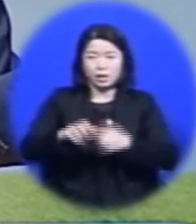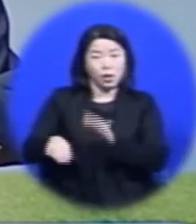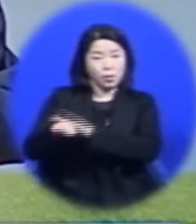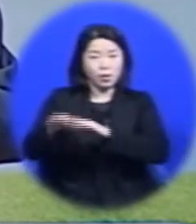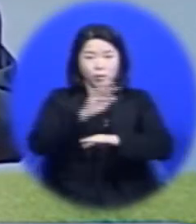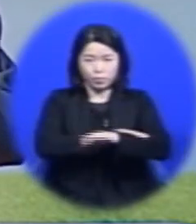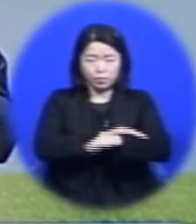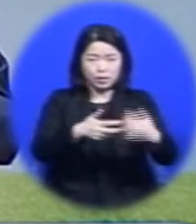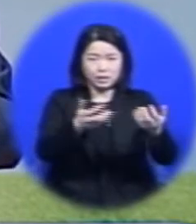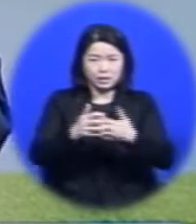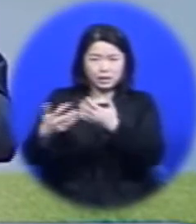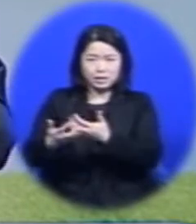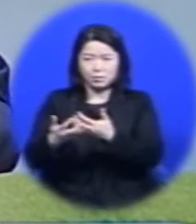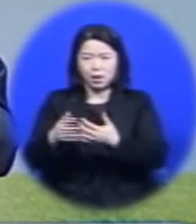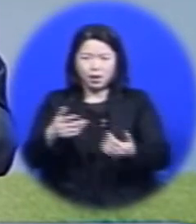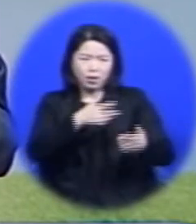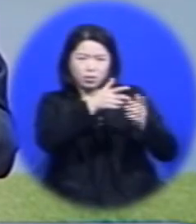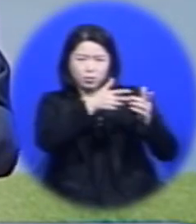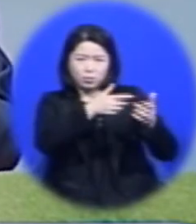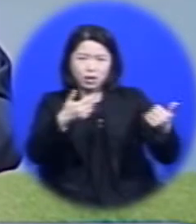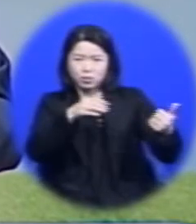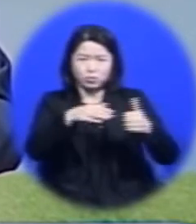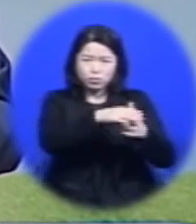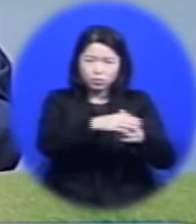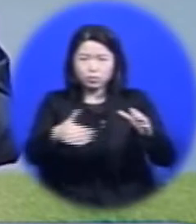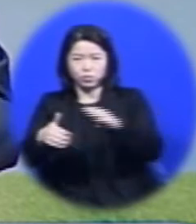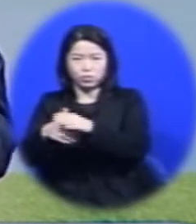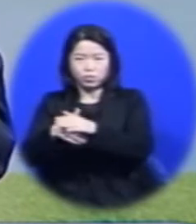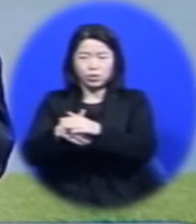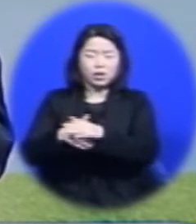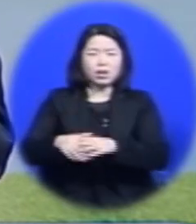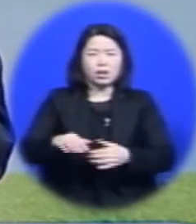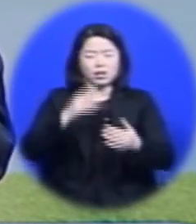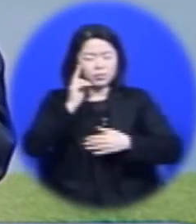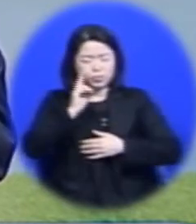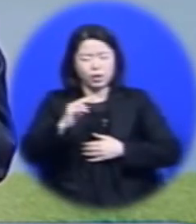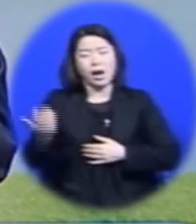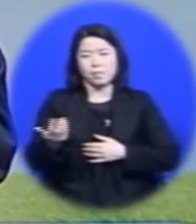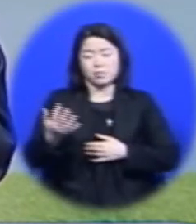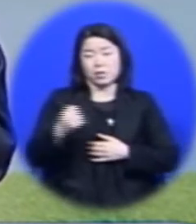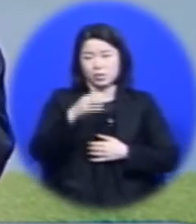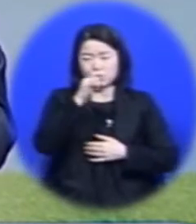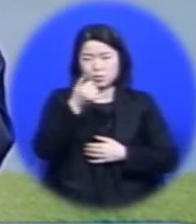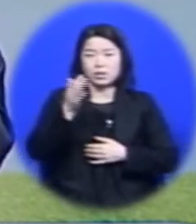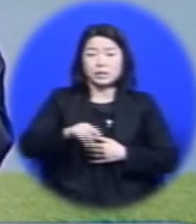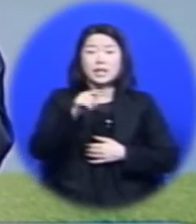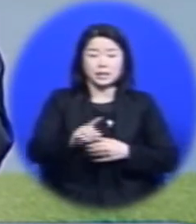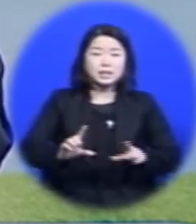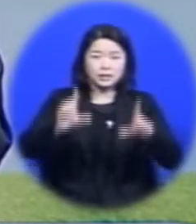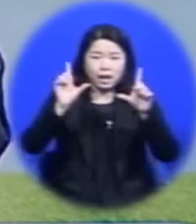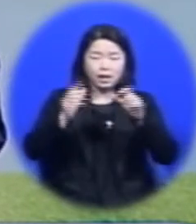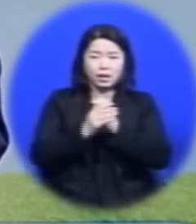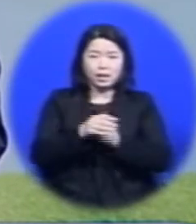서로 무차별 보복 살인을 했던 끔찍 은 아픔을 가지고 있었어 4 그날